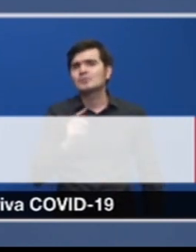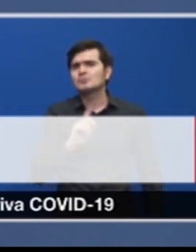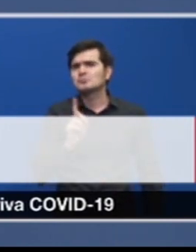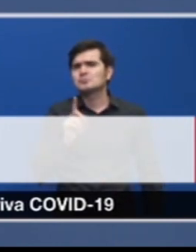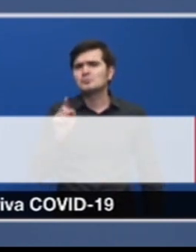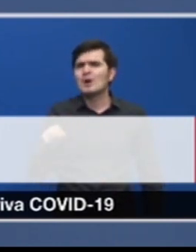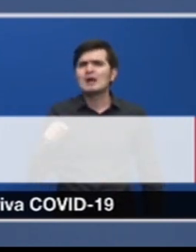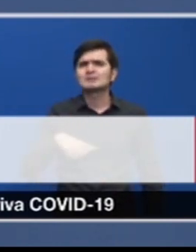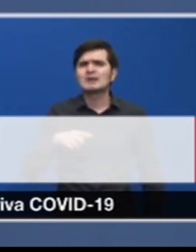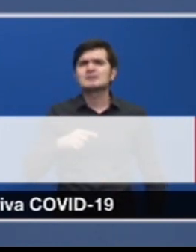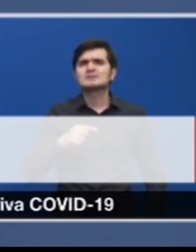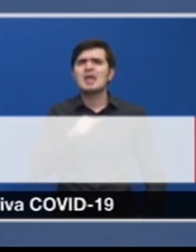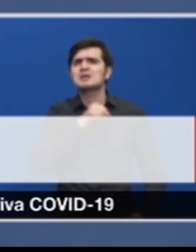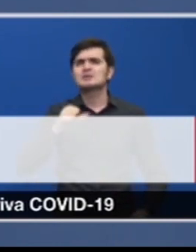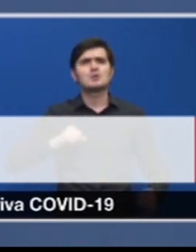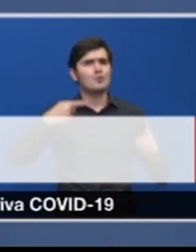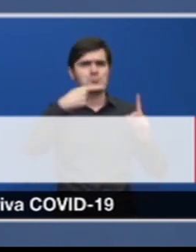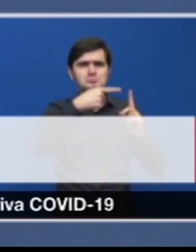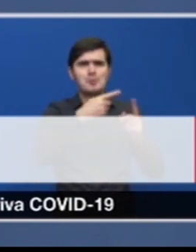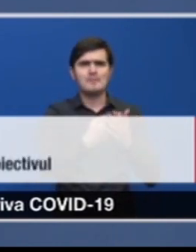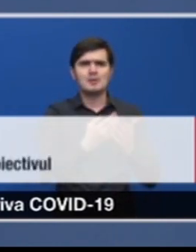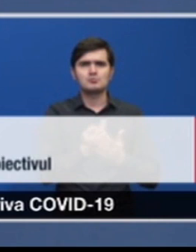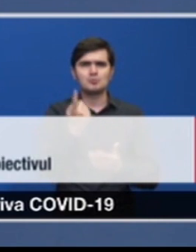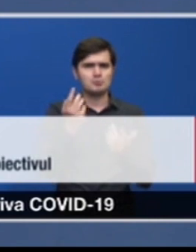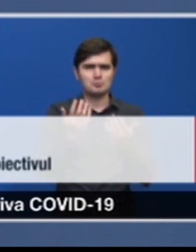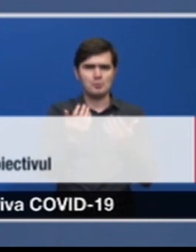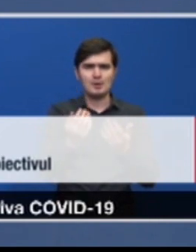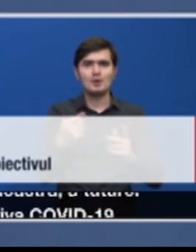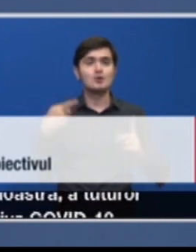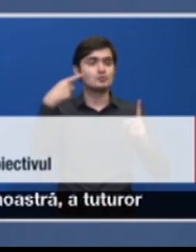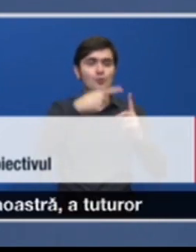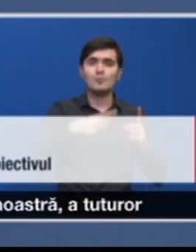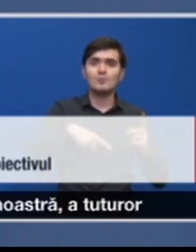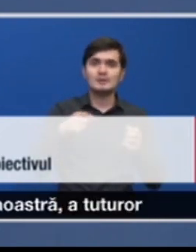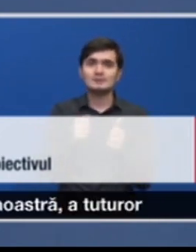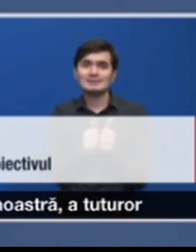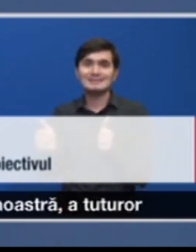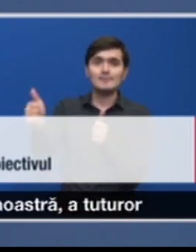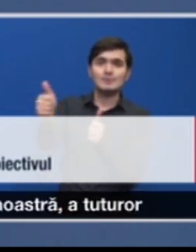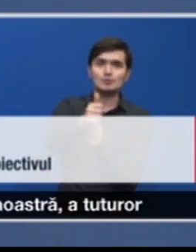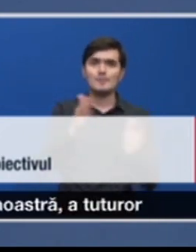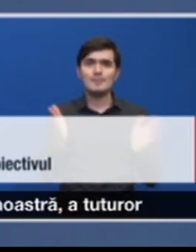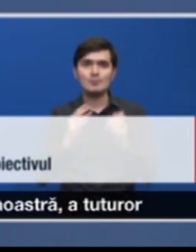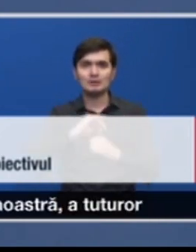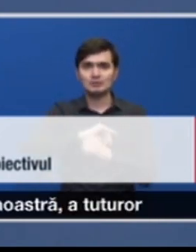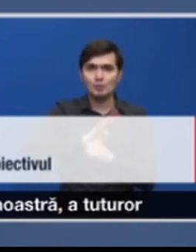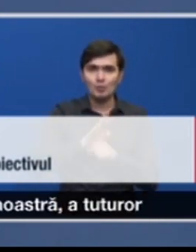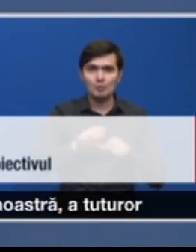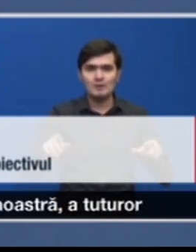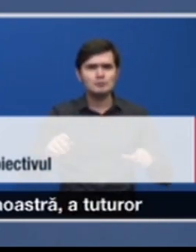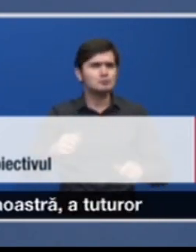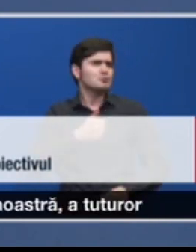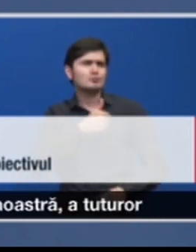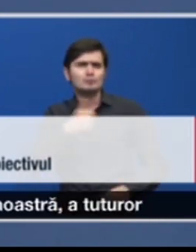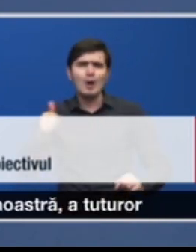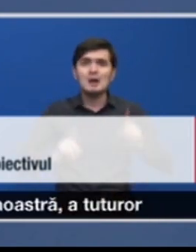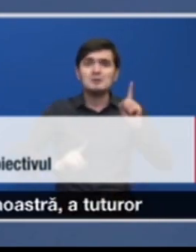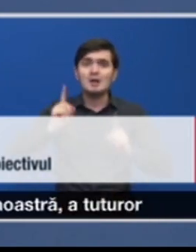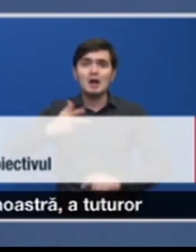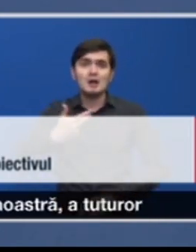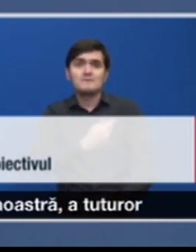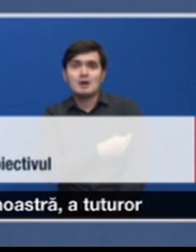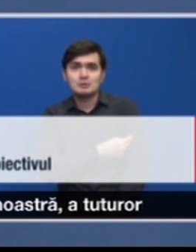de fapt obiectivul, să atingem o anumită cifră. Obiectivul este să depășim pandemia și nu putem să depășim de pandemia decât prin